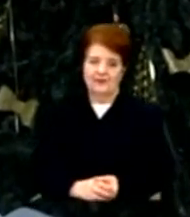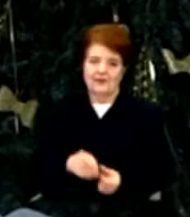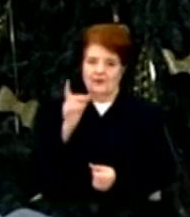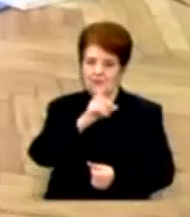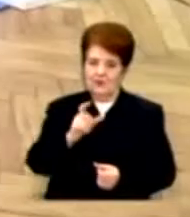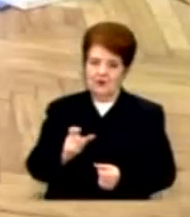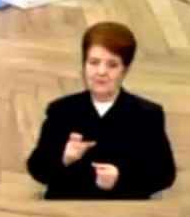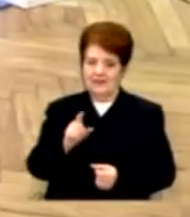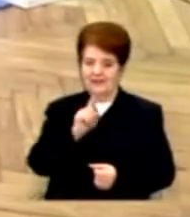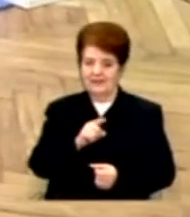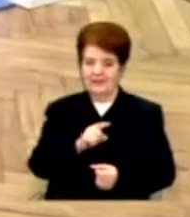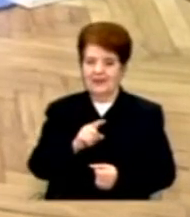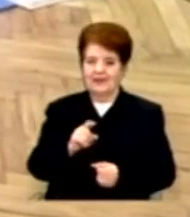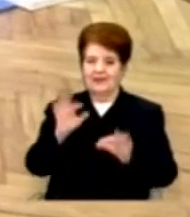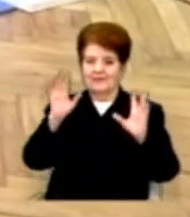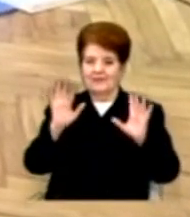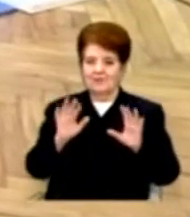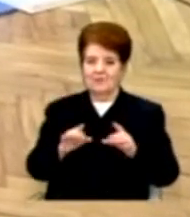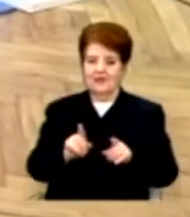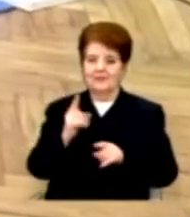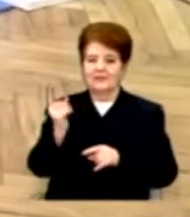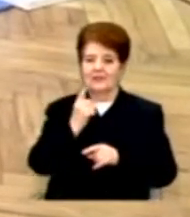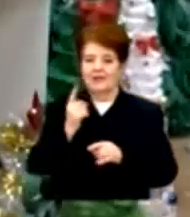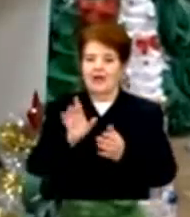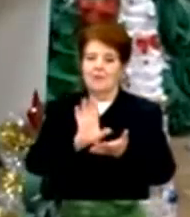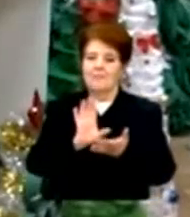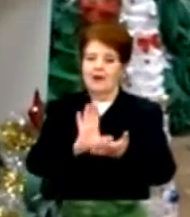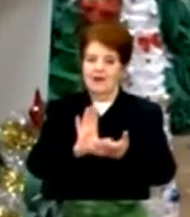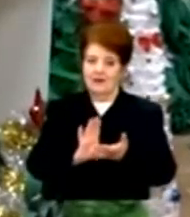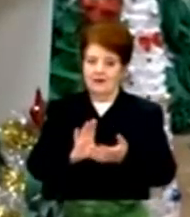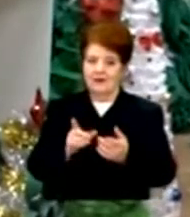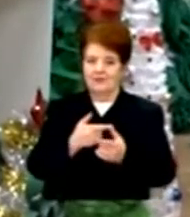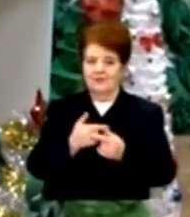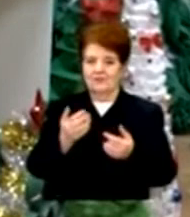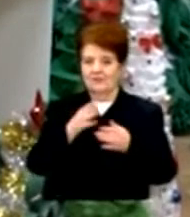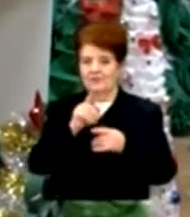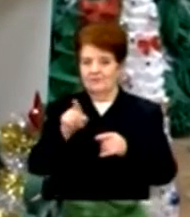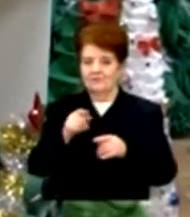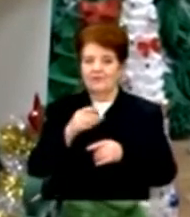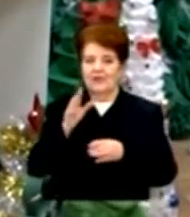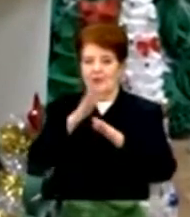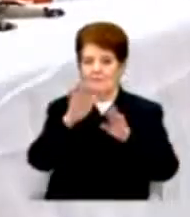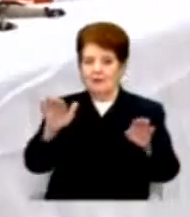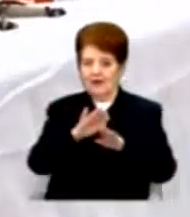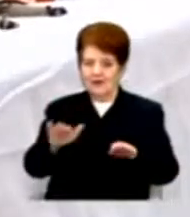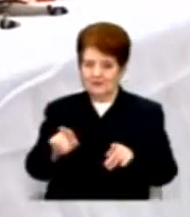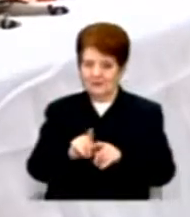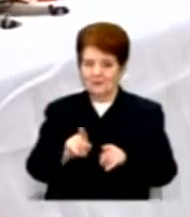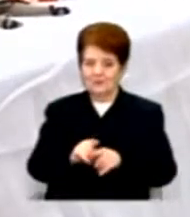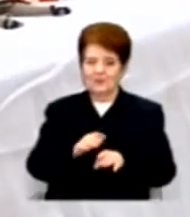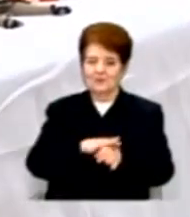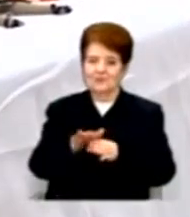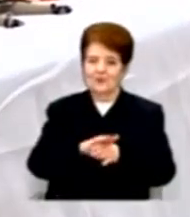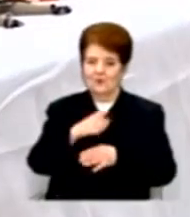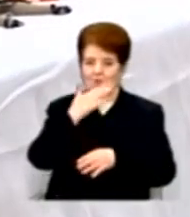Oameni de zăpadă din pahare de unică folosință, rend din polistern și brazi confecționați din cele mai neobișnuite elemente au fost realizați